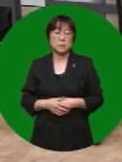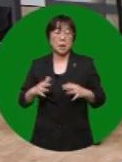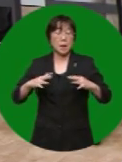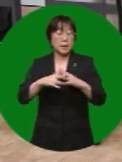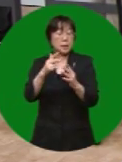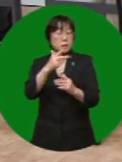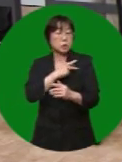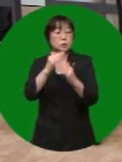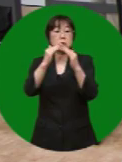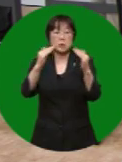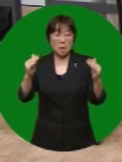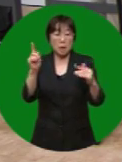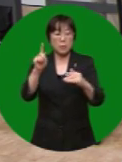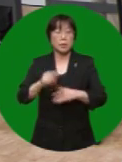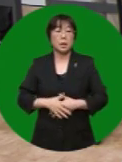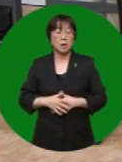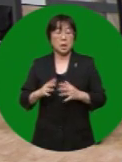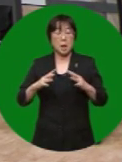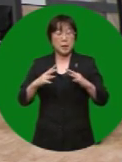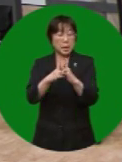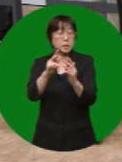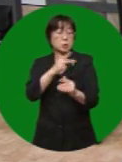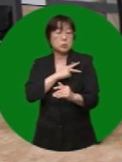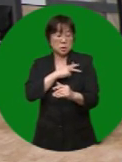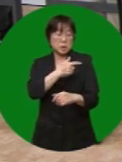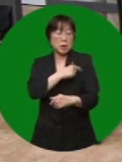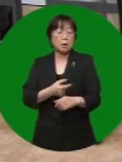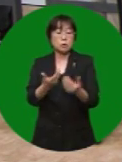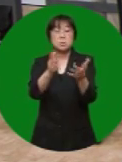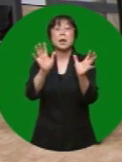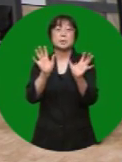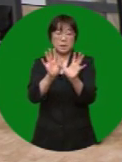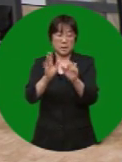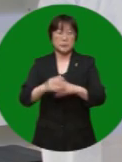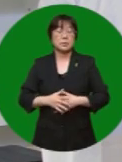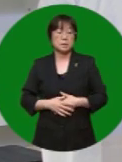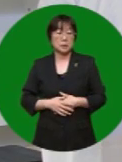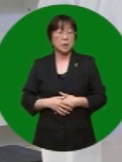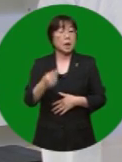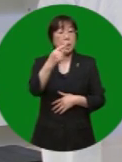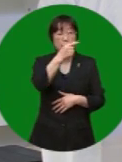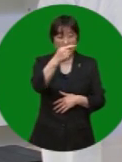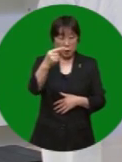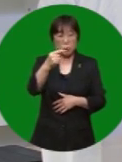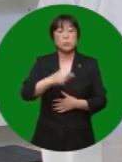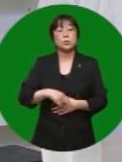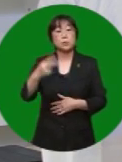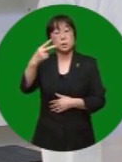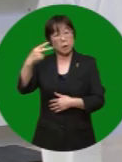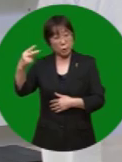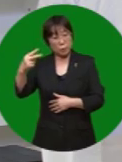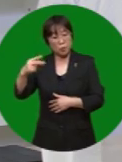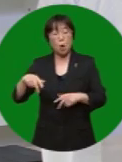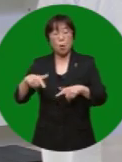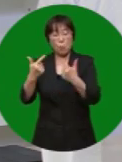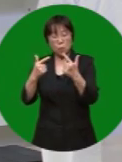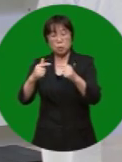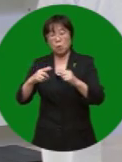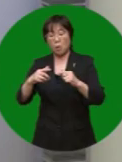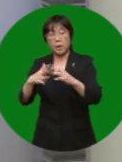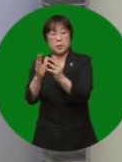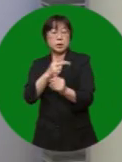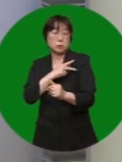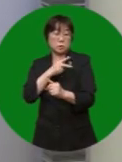築士会というのは建築士の資格者団体で、1級建築士、2級建築士、木造建築